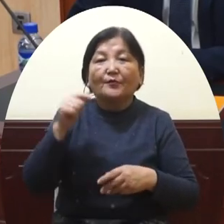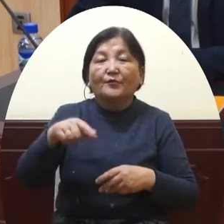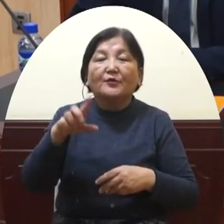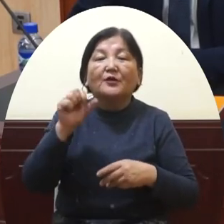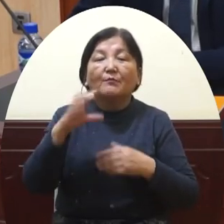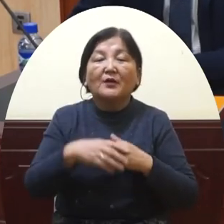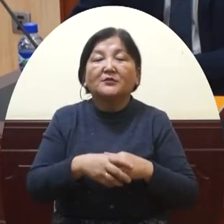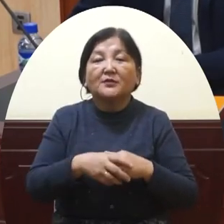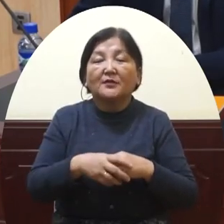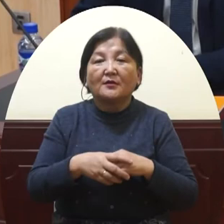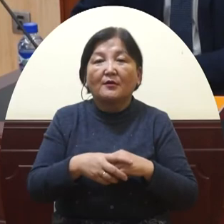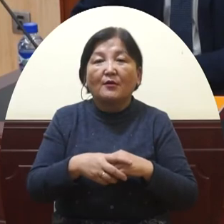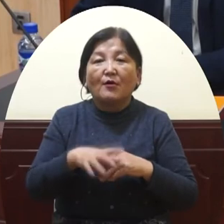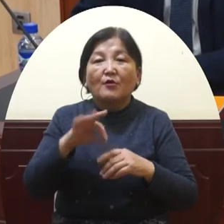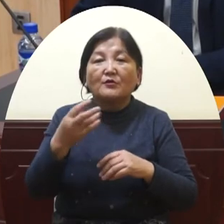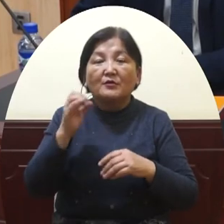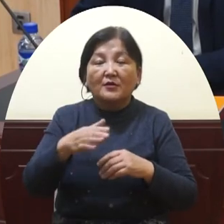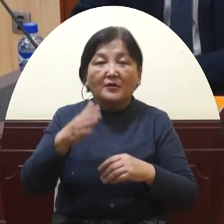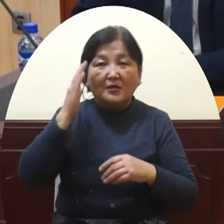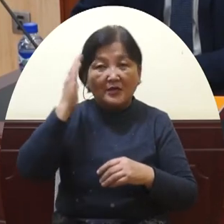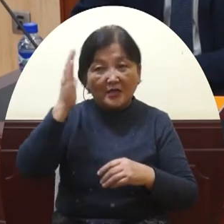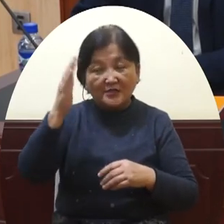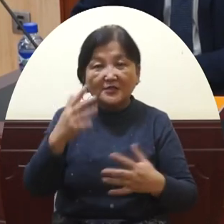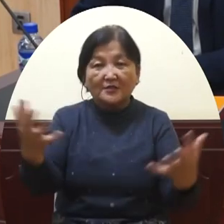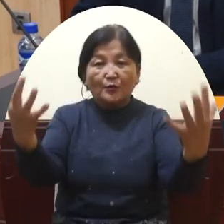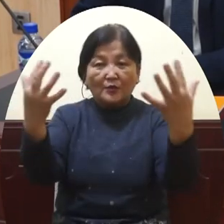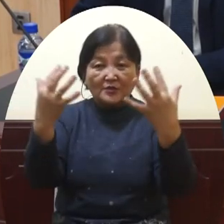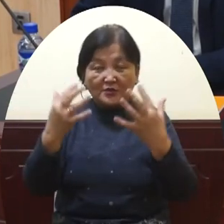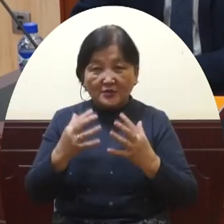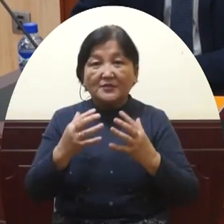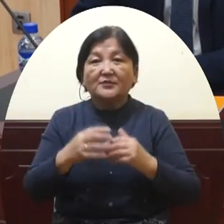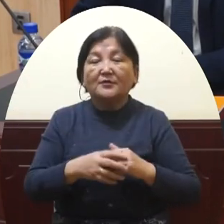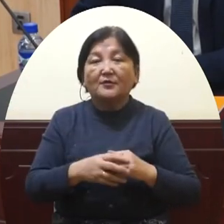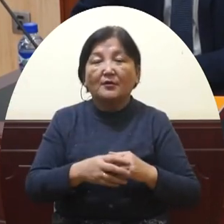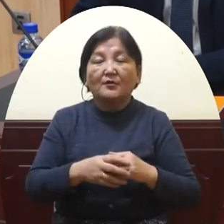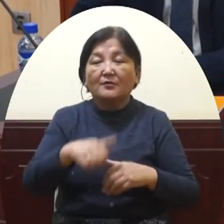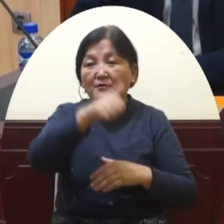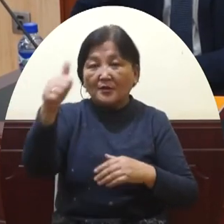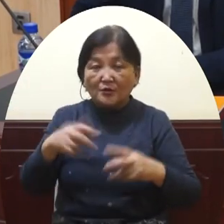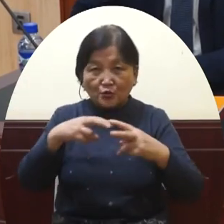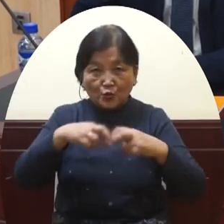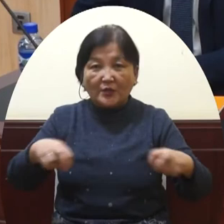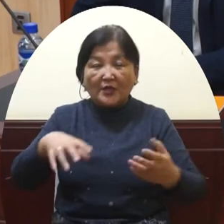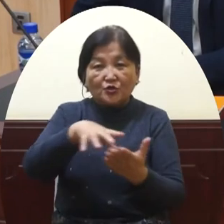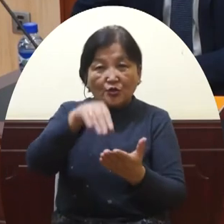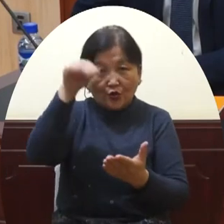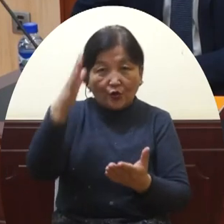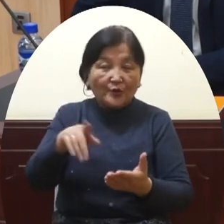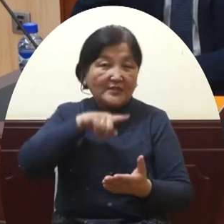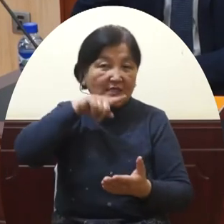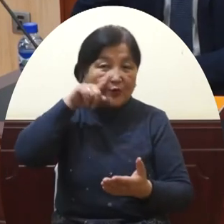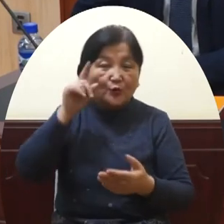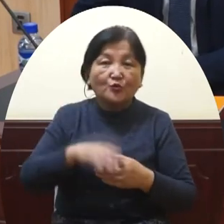одоо олон нийтэд ярилц хүрцээсэн одоо нийт судлаачид, оюутан залуучууд маань